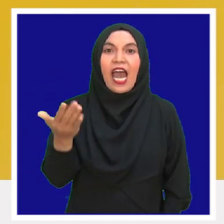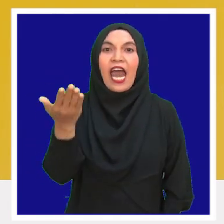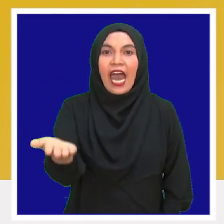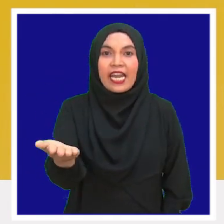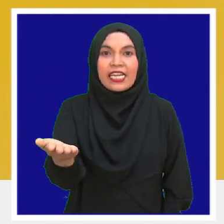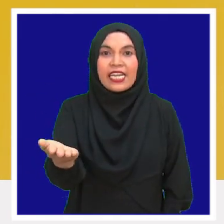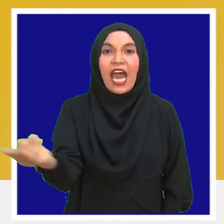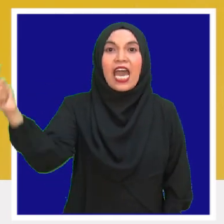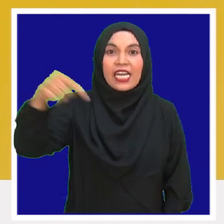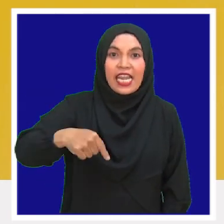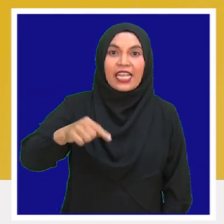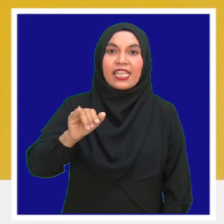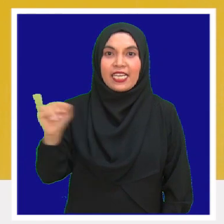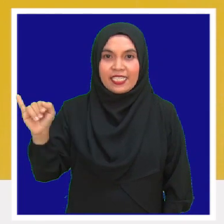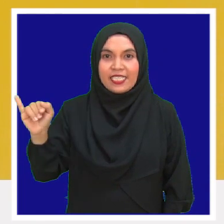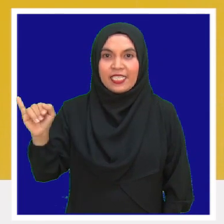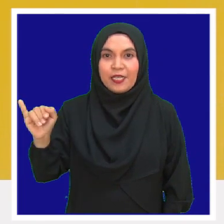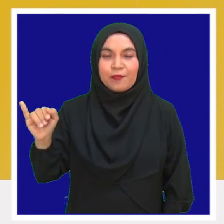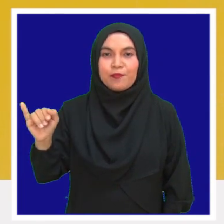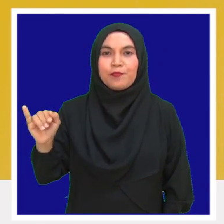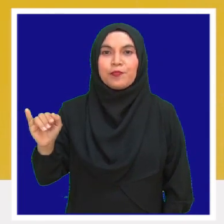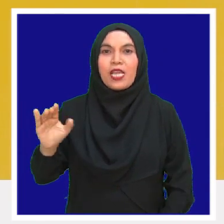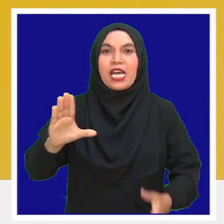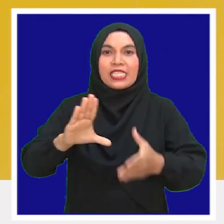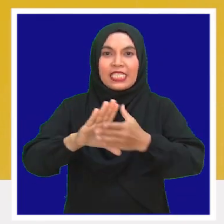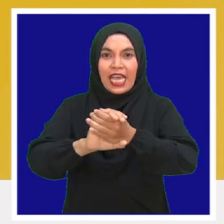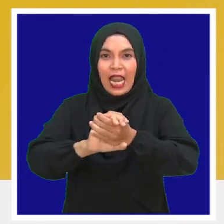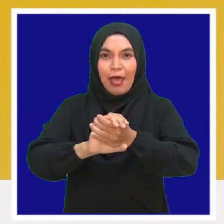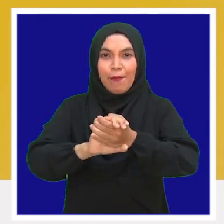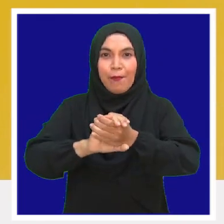Atawa meja informasi di pengadilan nu didatangan.